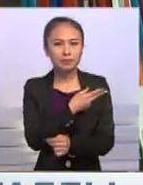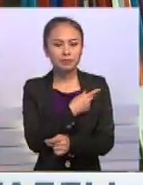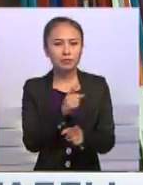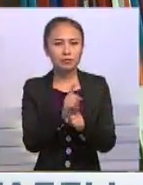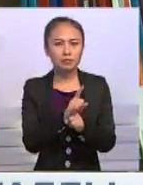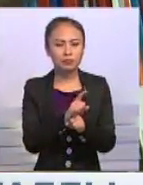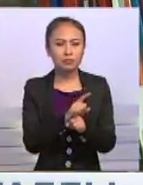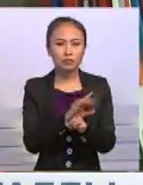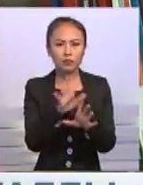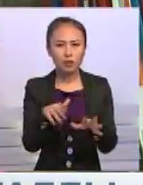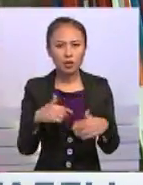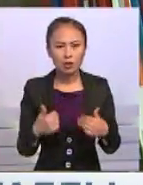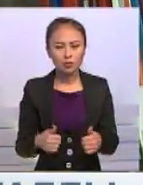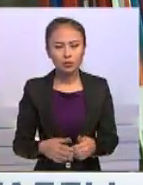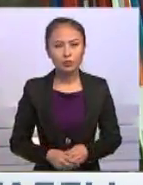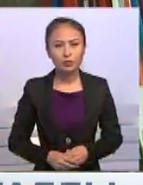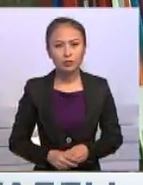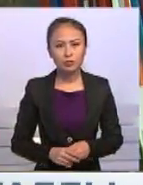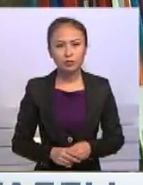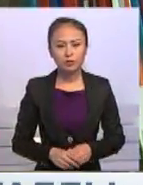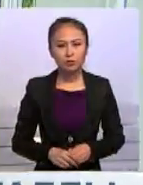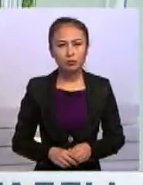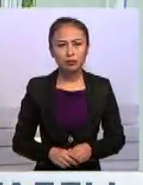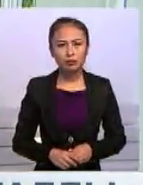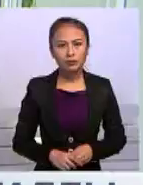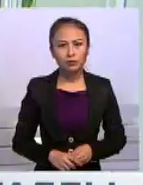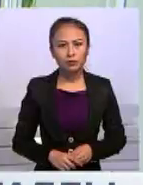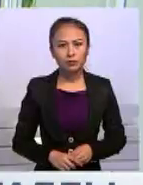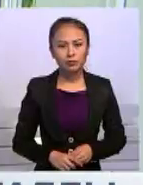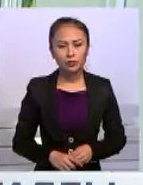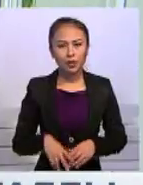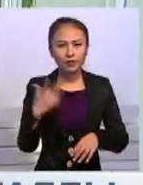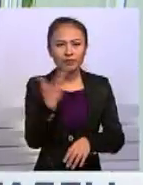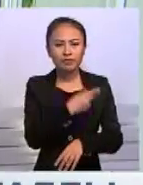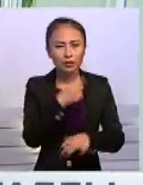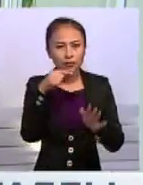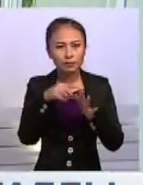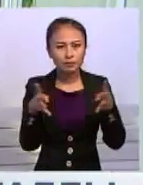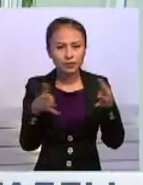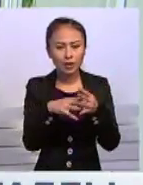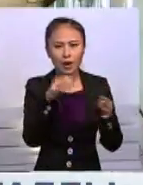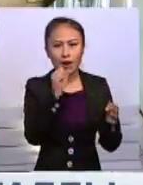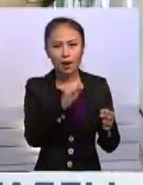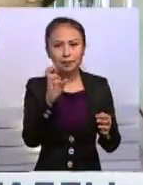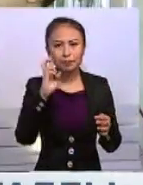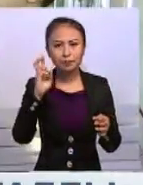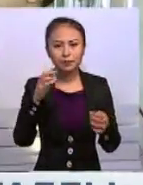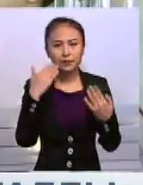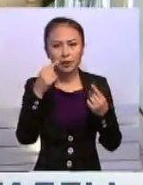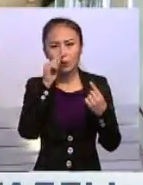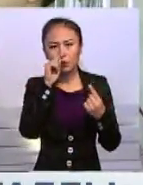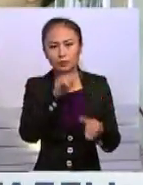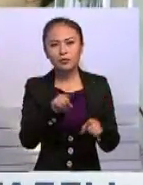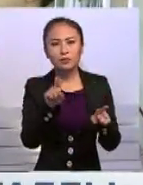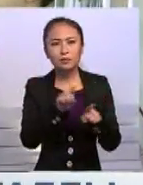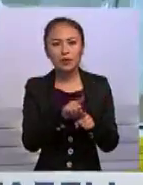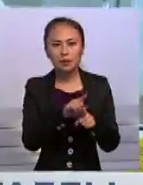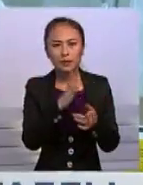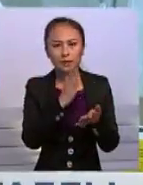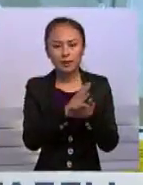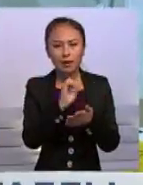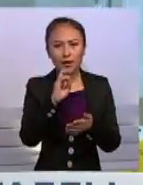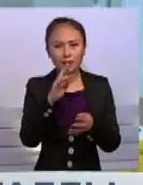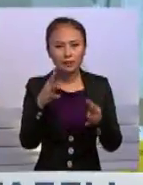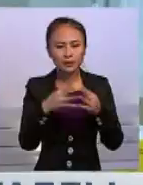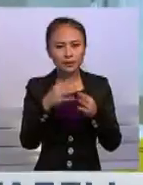әсері болмайды. Жақсы қабылдаймыз. Вакцинаның құрамында А және В типті түріне қарсы әсер ететін